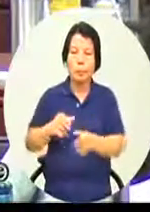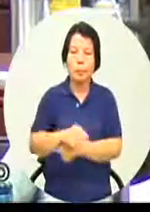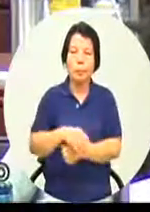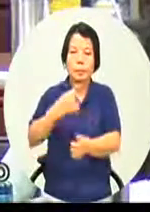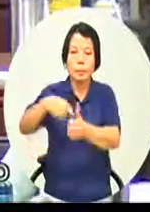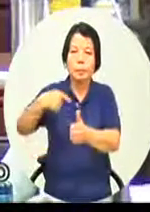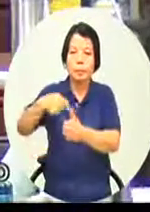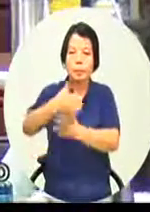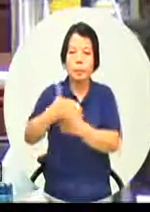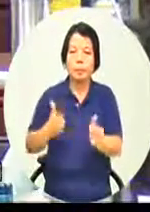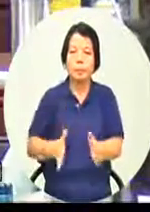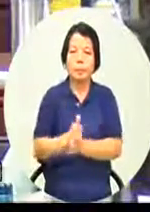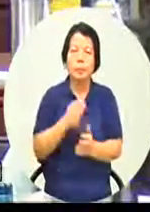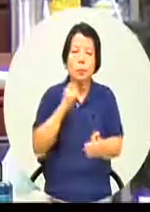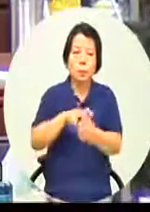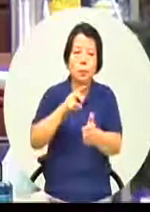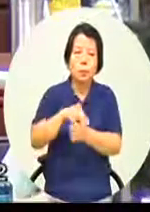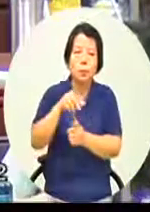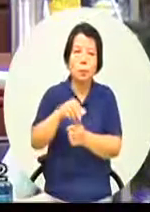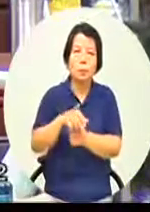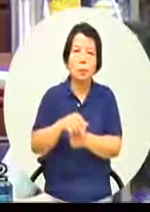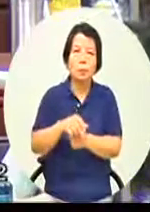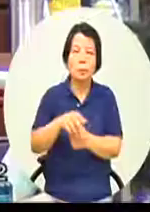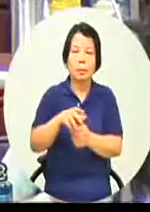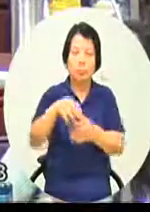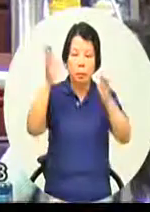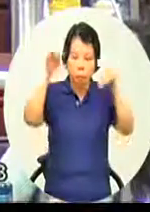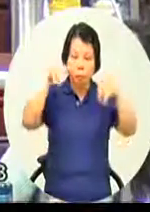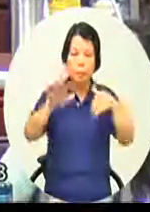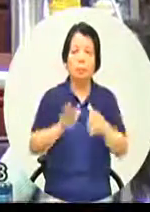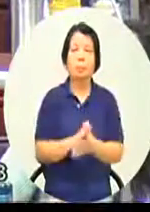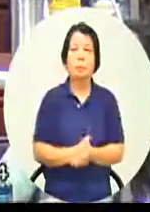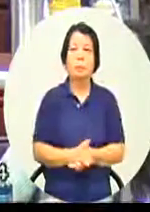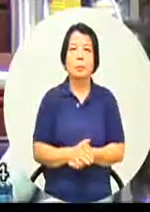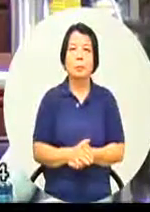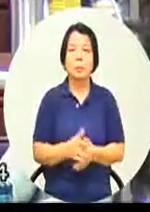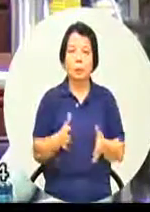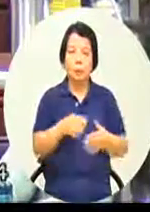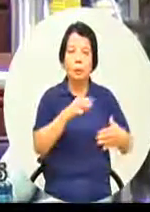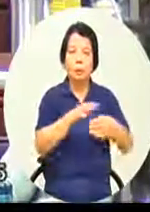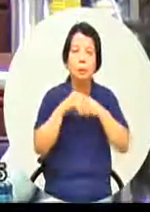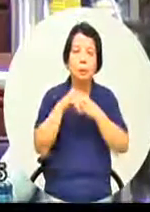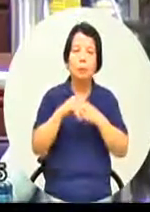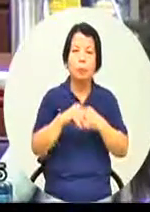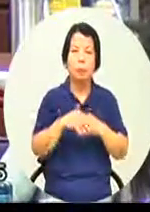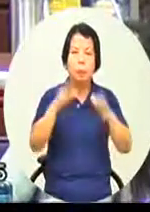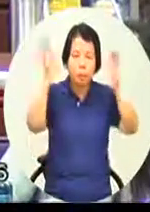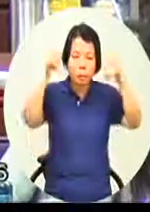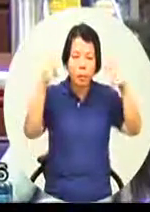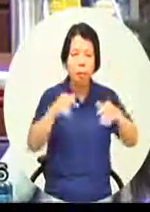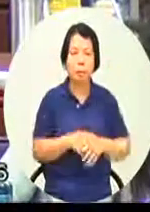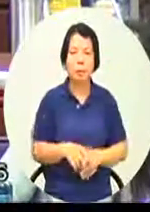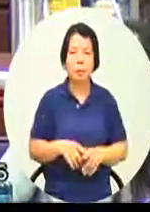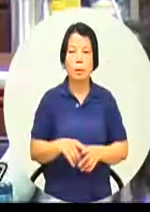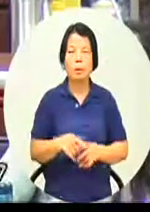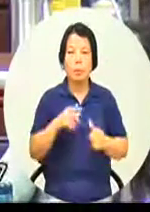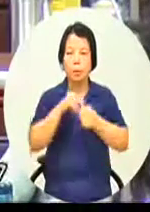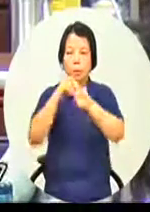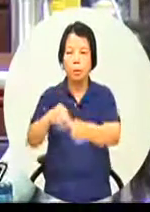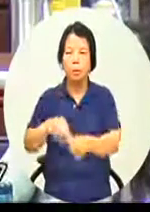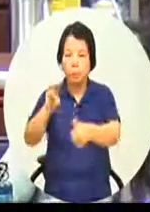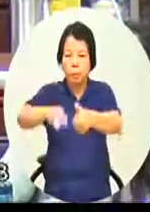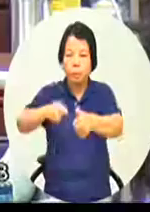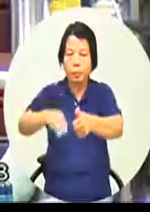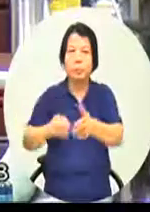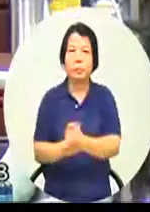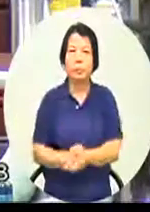说你有认领养犬只的续主，那带着你的犬只， 那我们会做一些就是安抚的训练，那训练